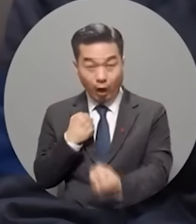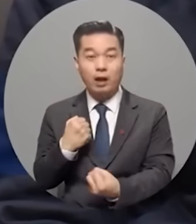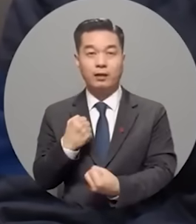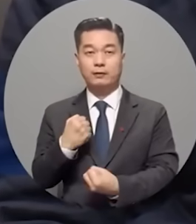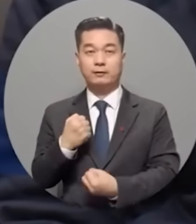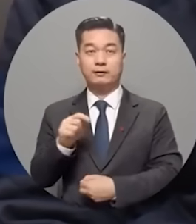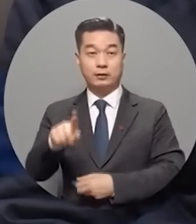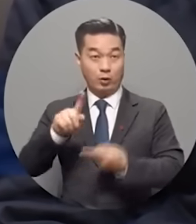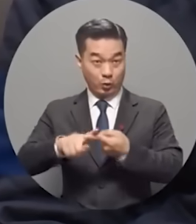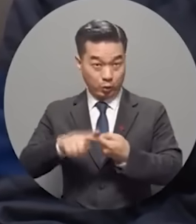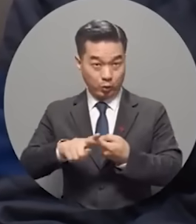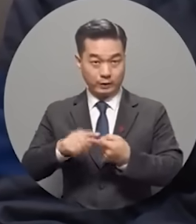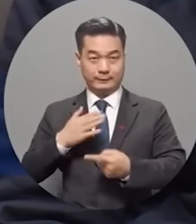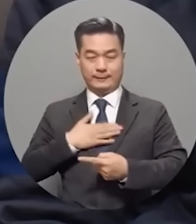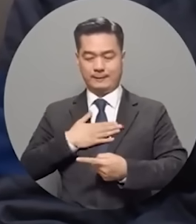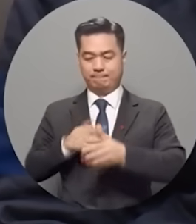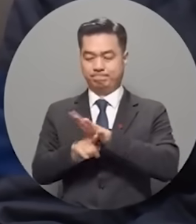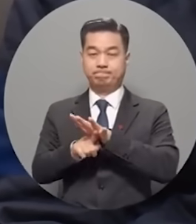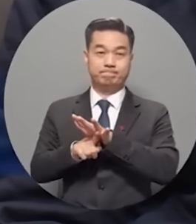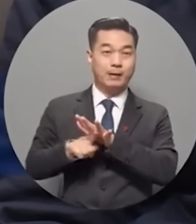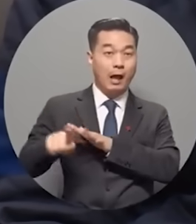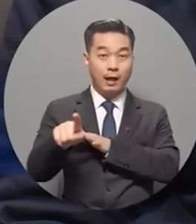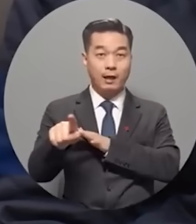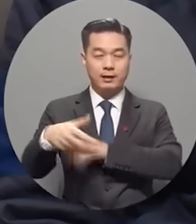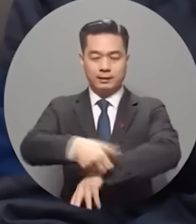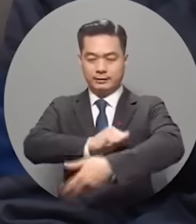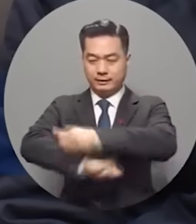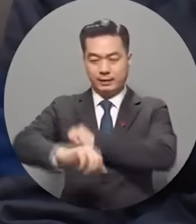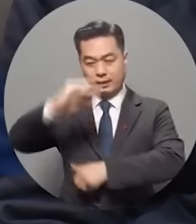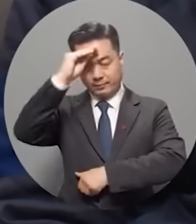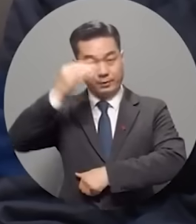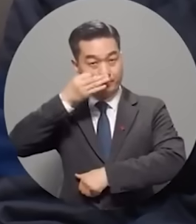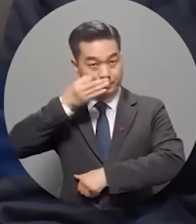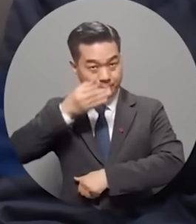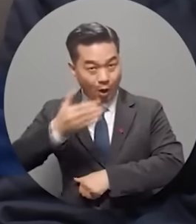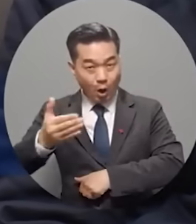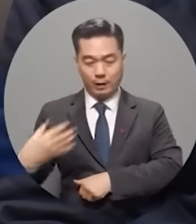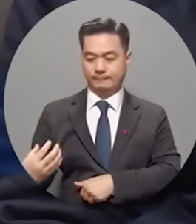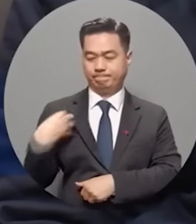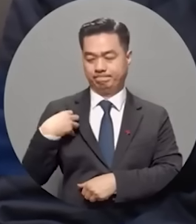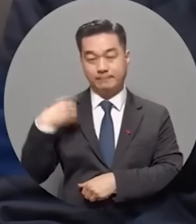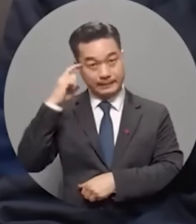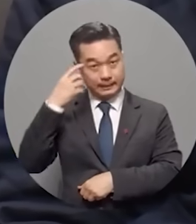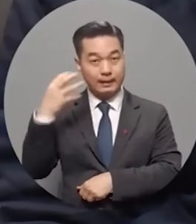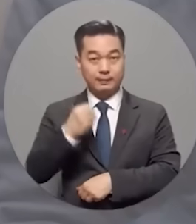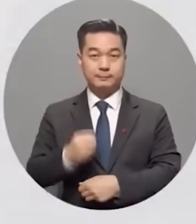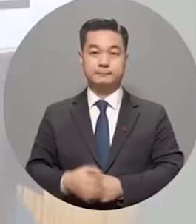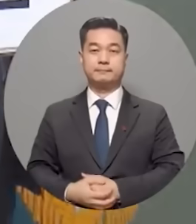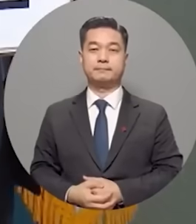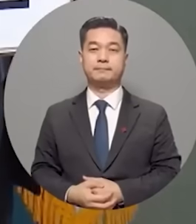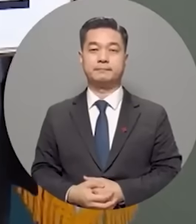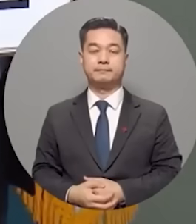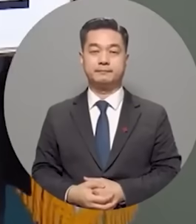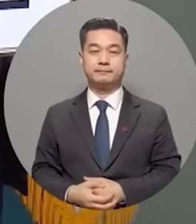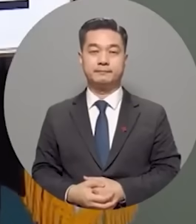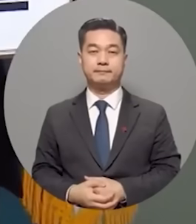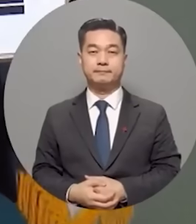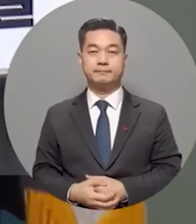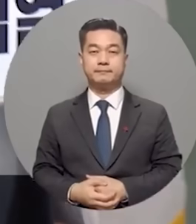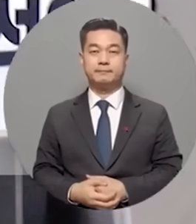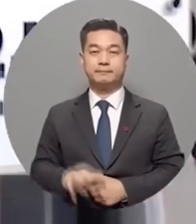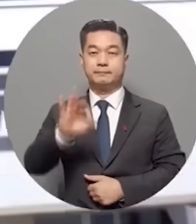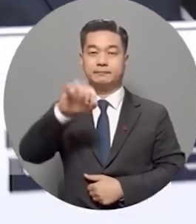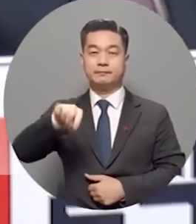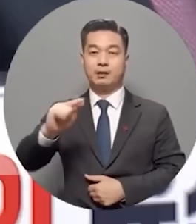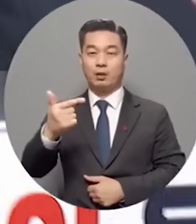거기에 대해서는 앞장서고 솔선수범해야 된다라는 생각을 갖고 있습니다. 원 장관은